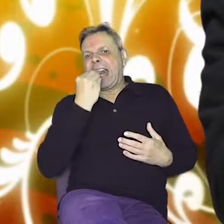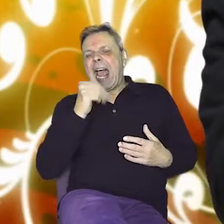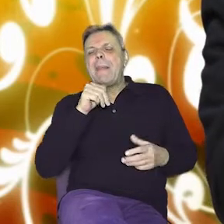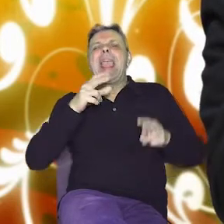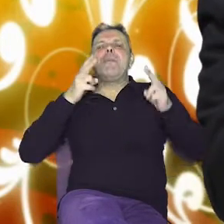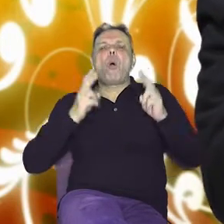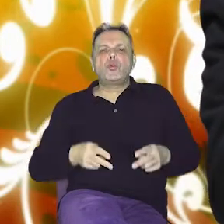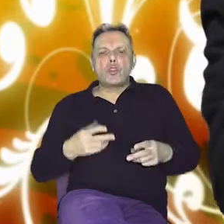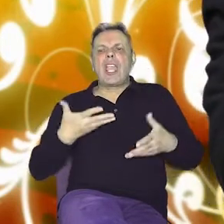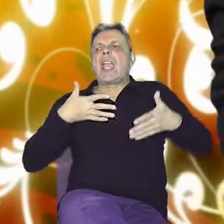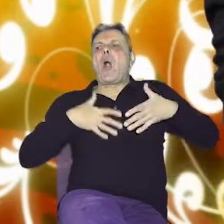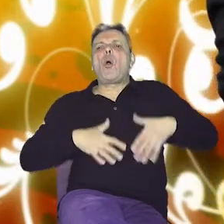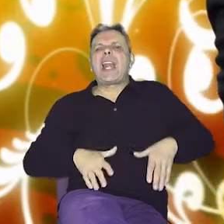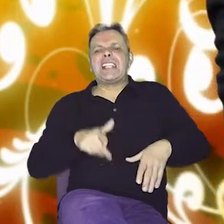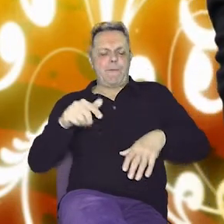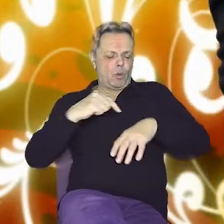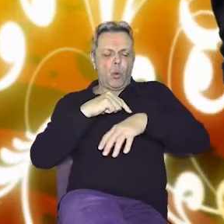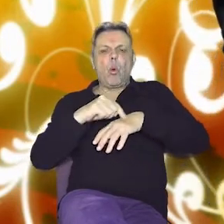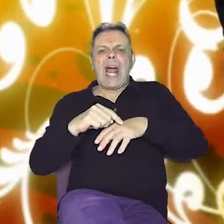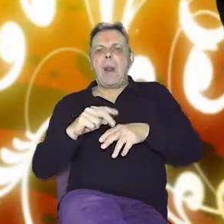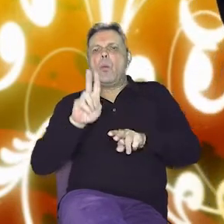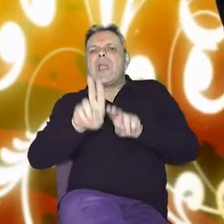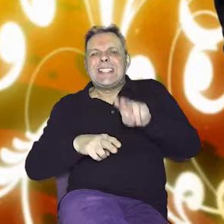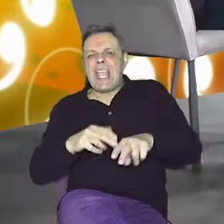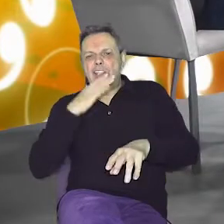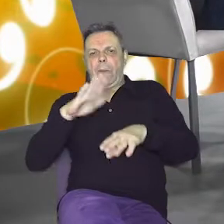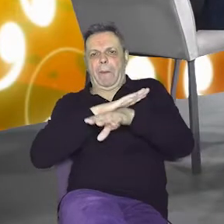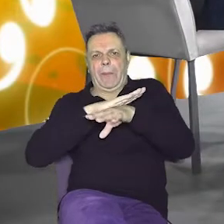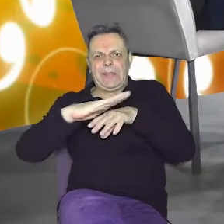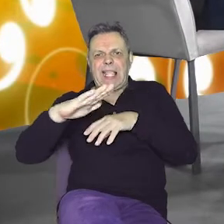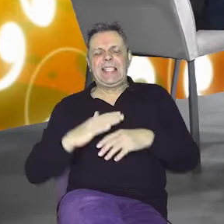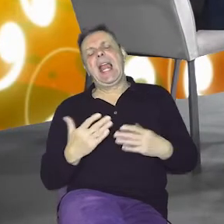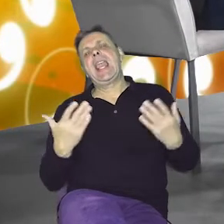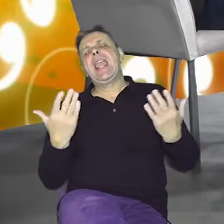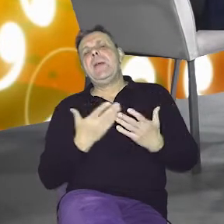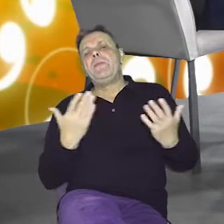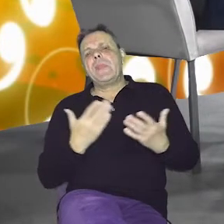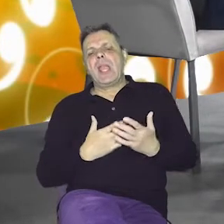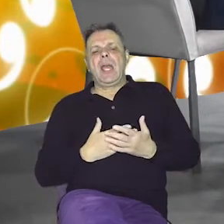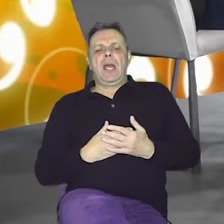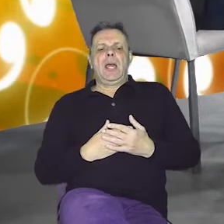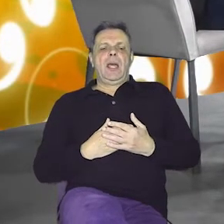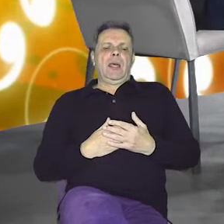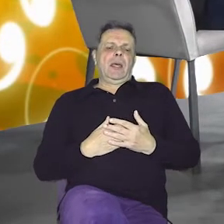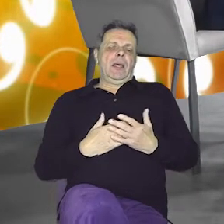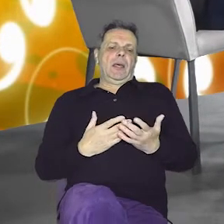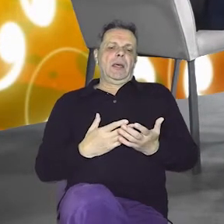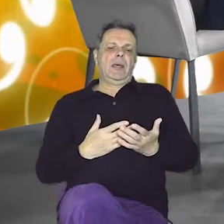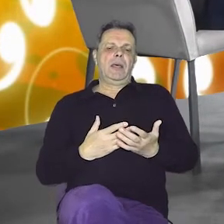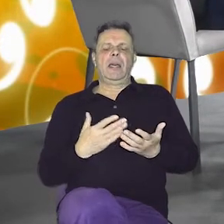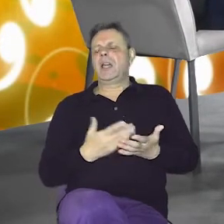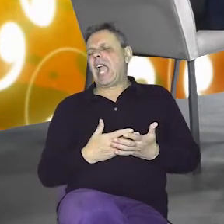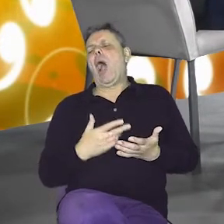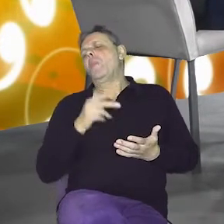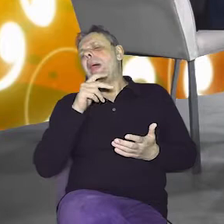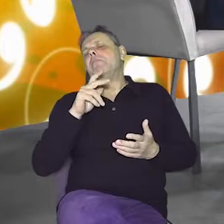i mogućnosti da organizam tu ranu izliječi i zacijeli, kao što bi se dogodilo recimo na vašoj nozi ili recimo